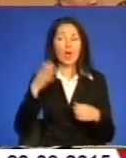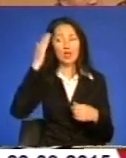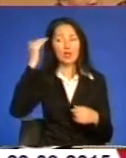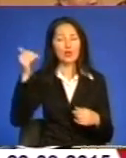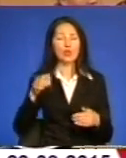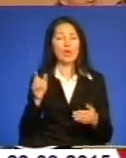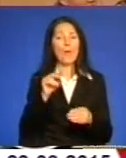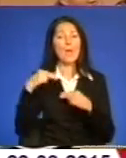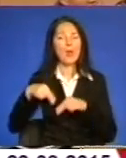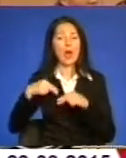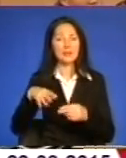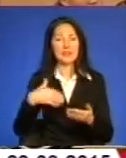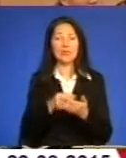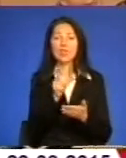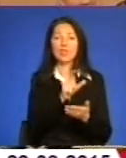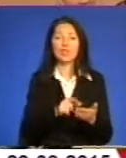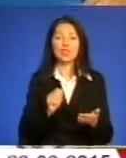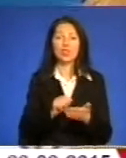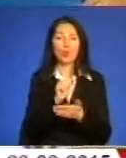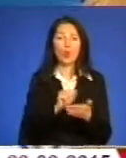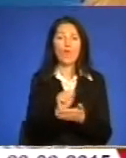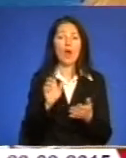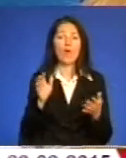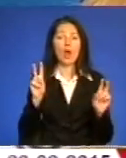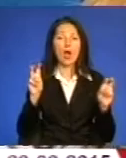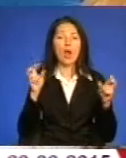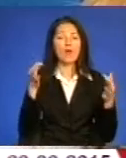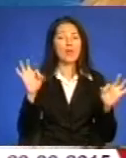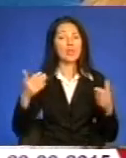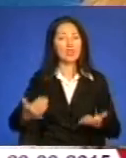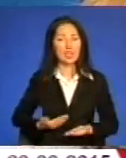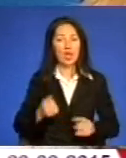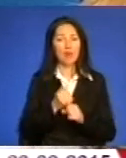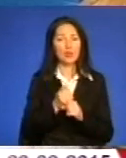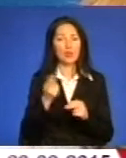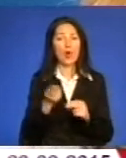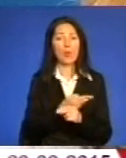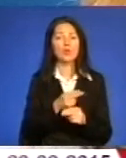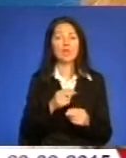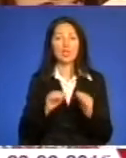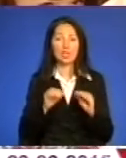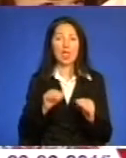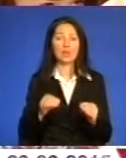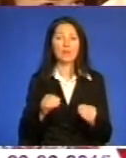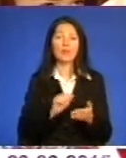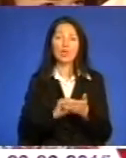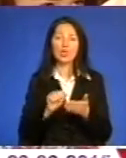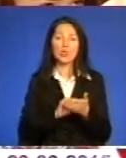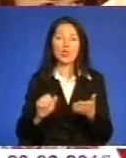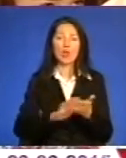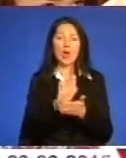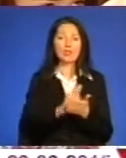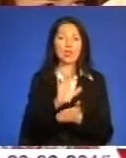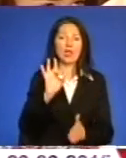Свої вірші поет друкував у вільному житті, працював позаштатним кореспондентом газети «Ровесник». Остаточно